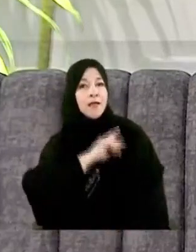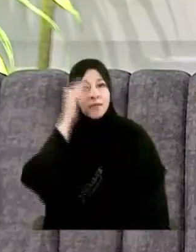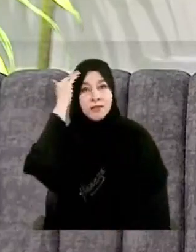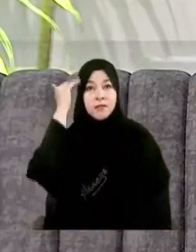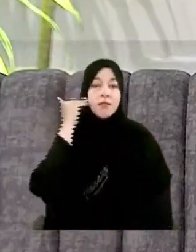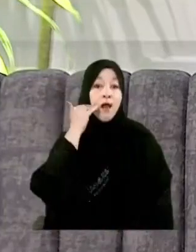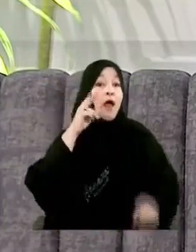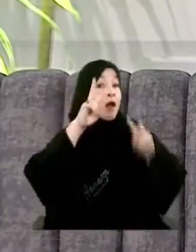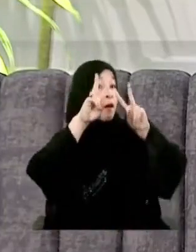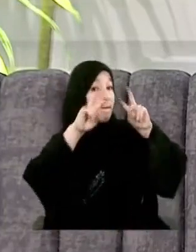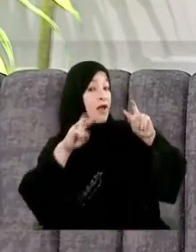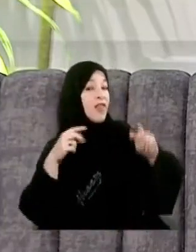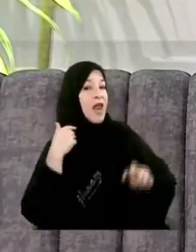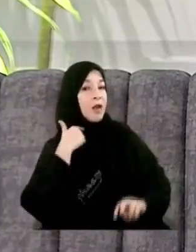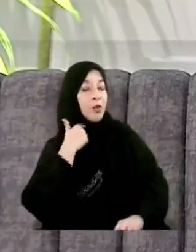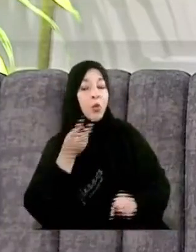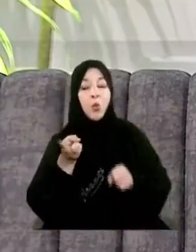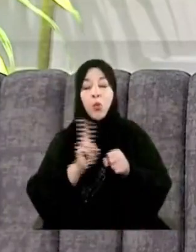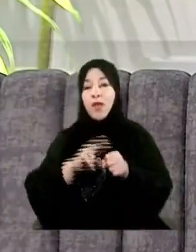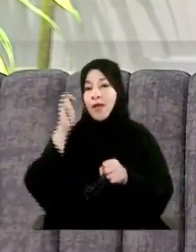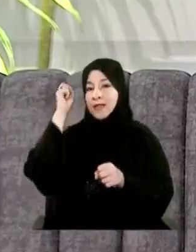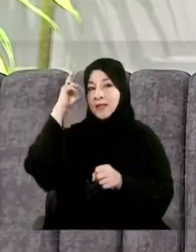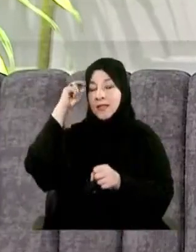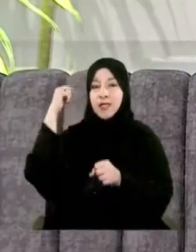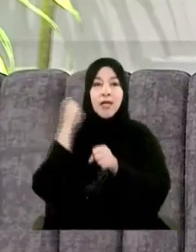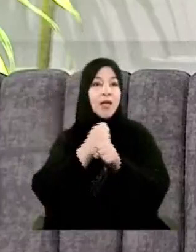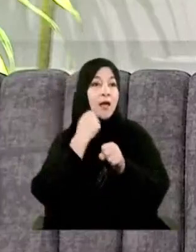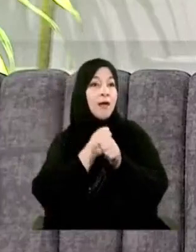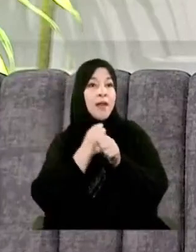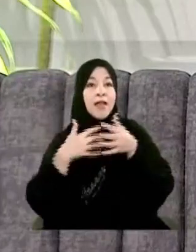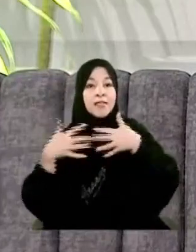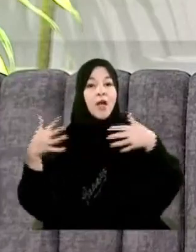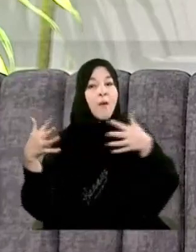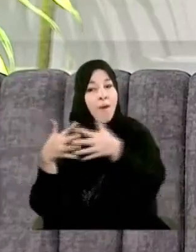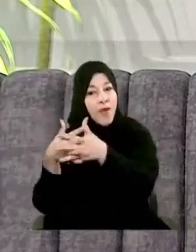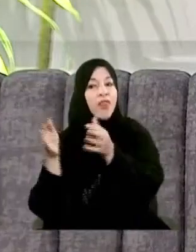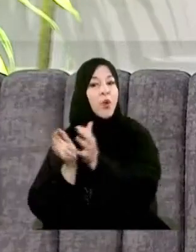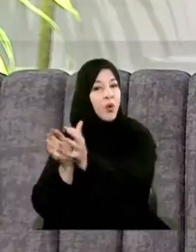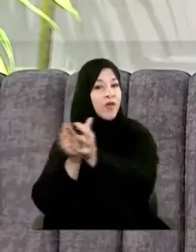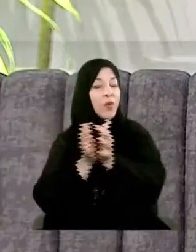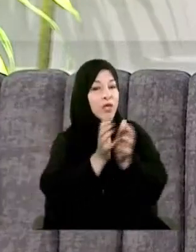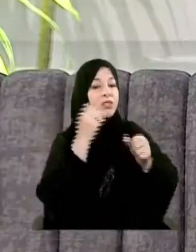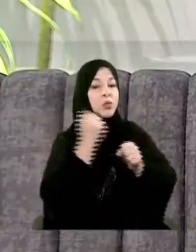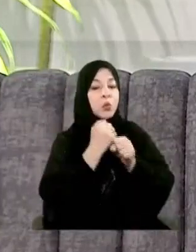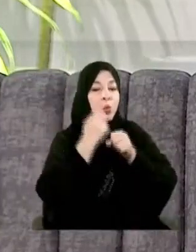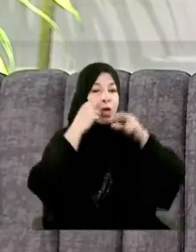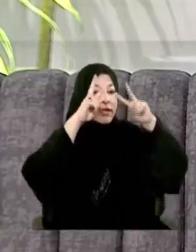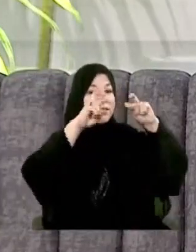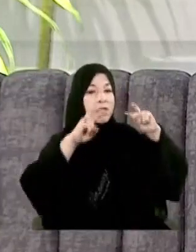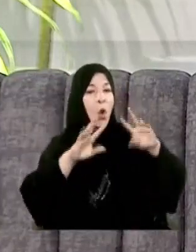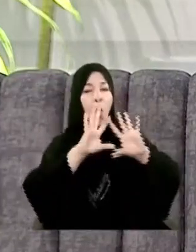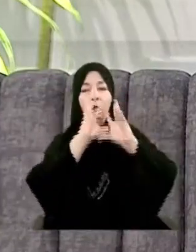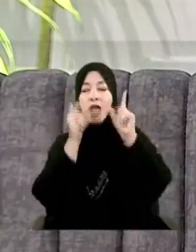البحث العلمي وعلى الابتكار، على اكتساب مهارات العمل الجماعي ومهارات الاستكشاف